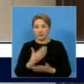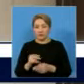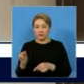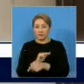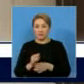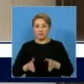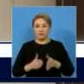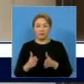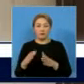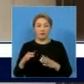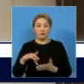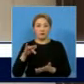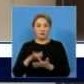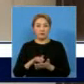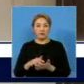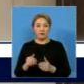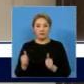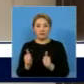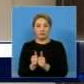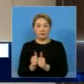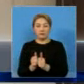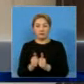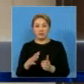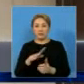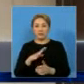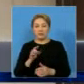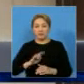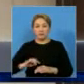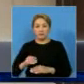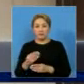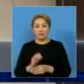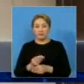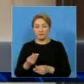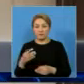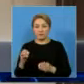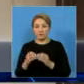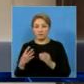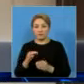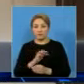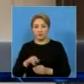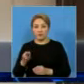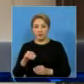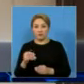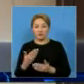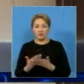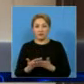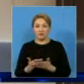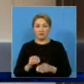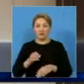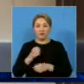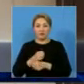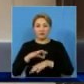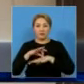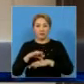ремонт автодорог на территории города и в пригородных населенных пунктах из республиканского бюджета выделено около 14 14 миллиардов тенге. Проведена